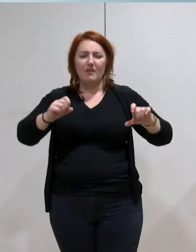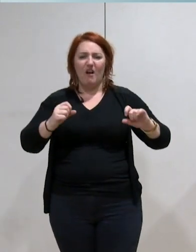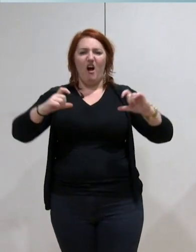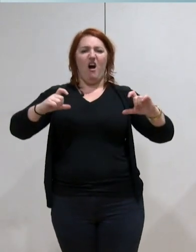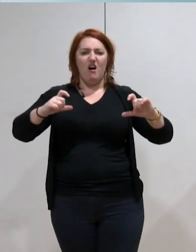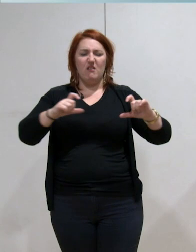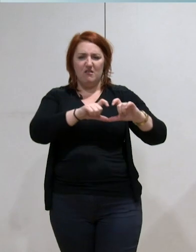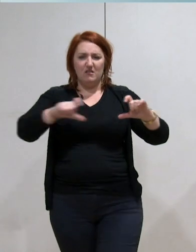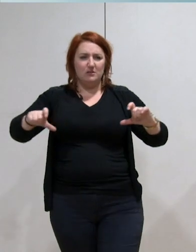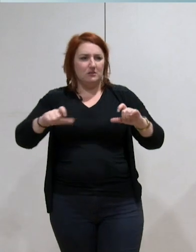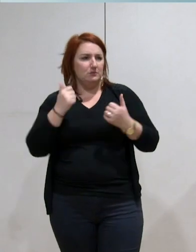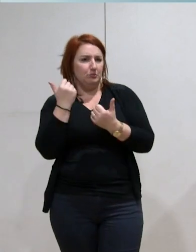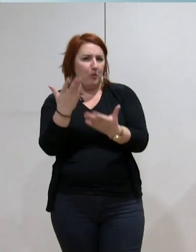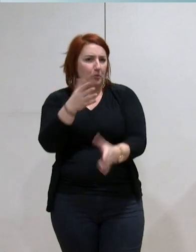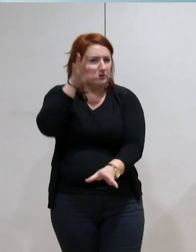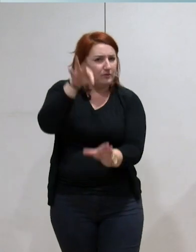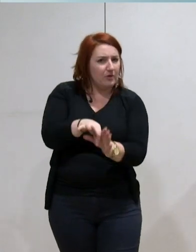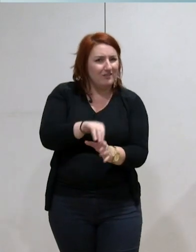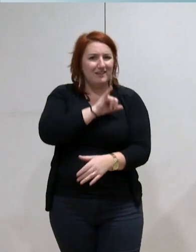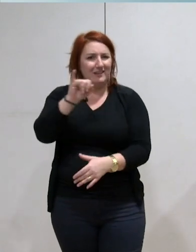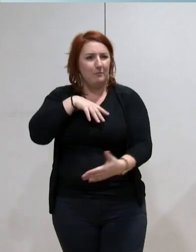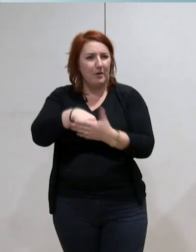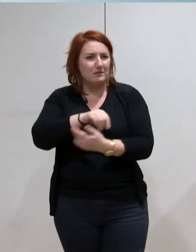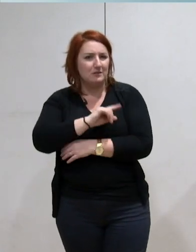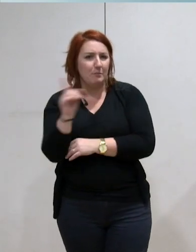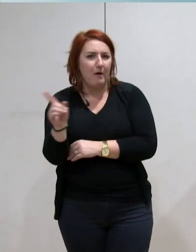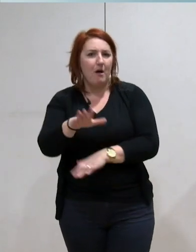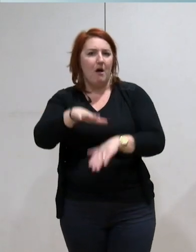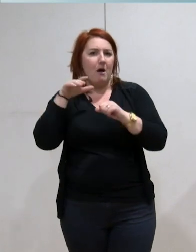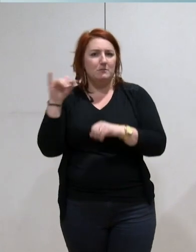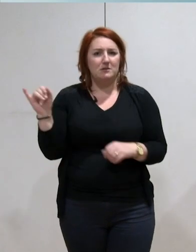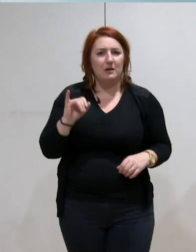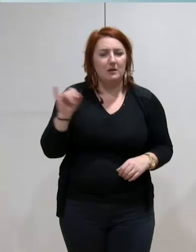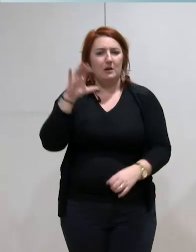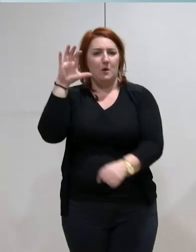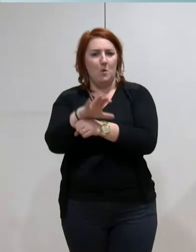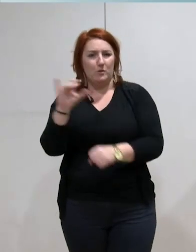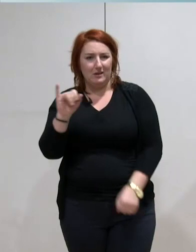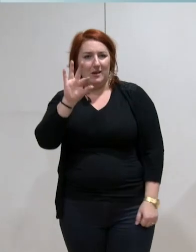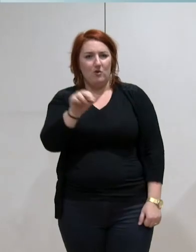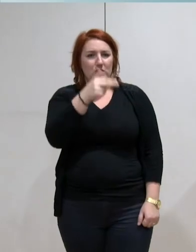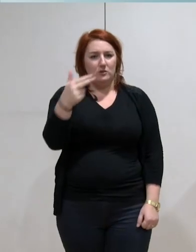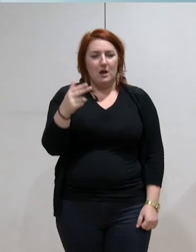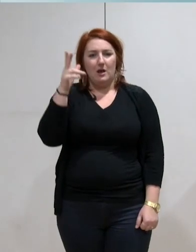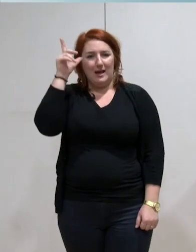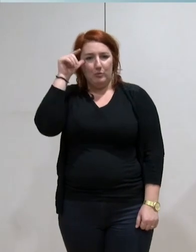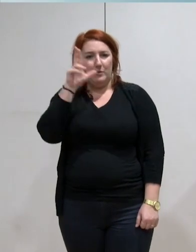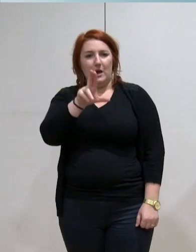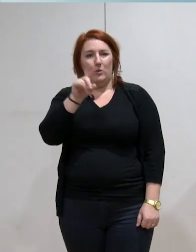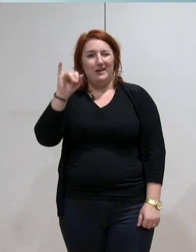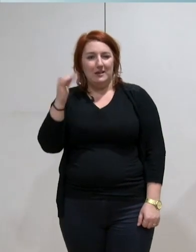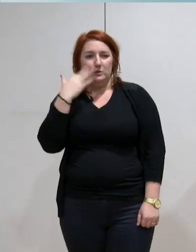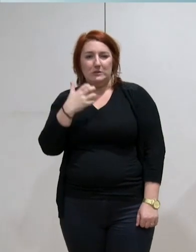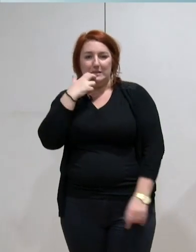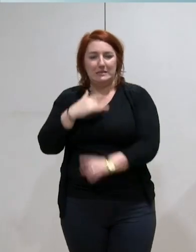mets l'amendement au voix qui ne prend pas part au vote qui s'abstient qui vote contre Fond national les républicains udi